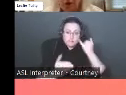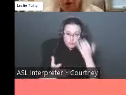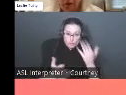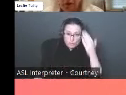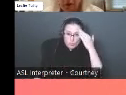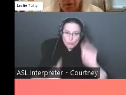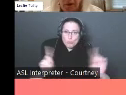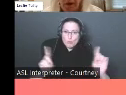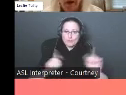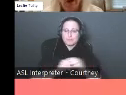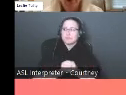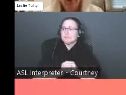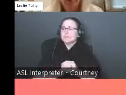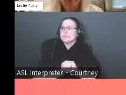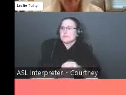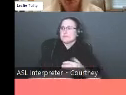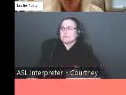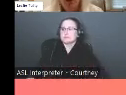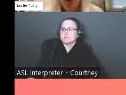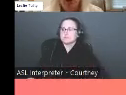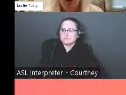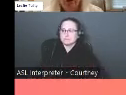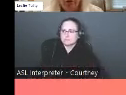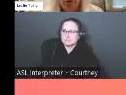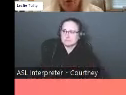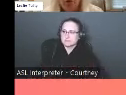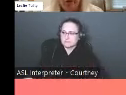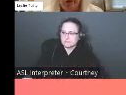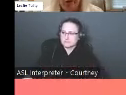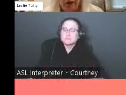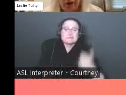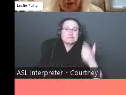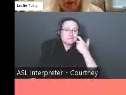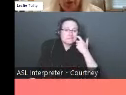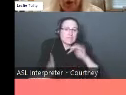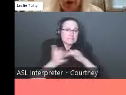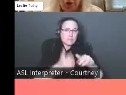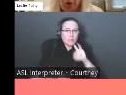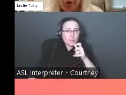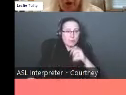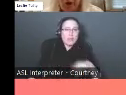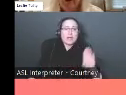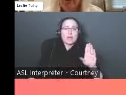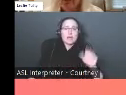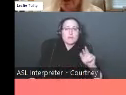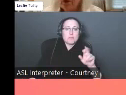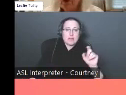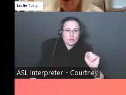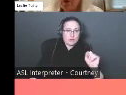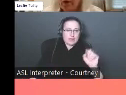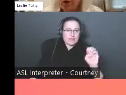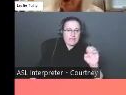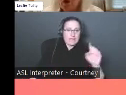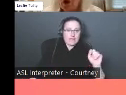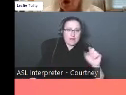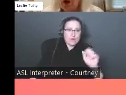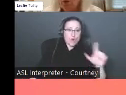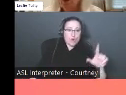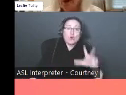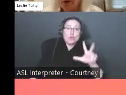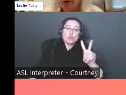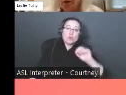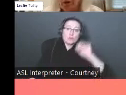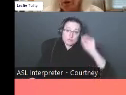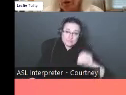Et je pourrais vous donner aussi l'ensemble des références, des ressources à la fin du PowerPoint. Et il s'agit d'études assez